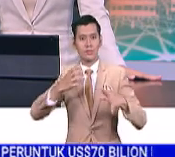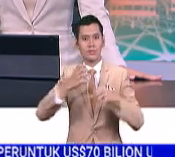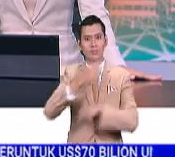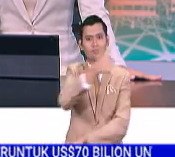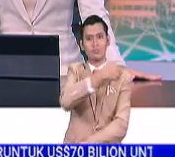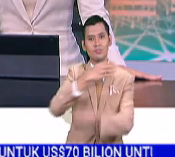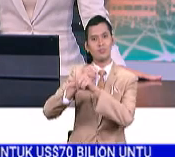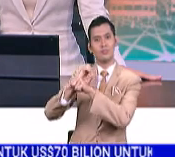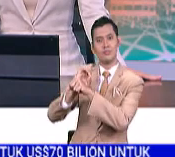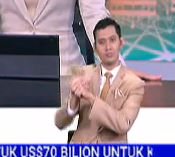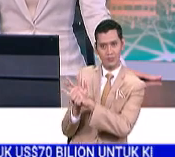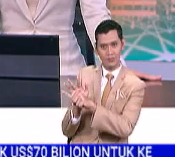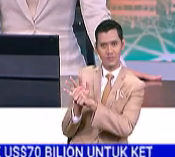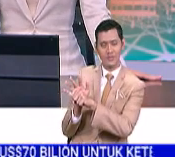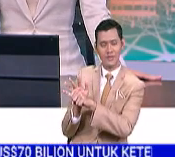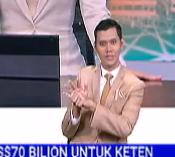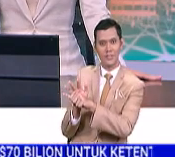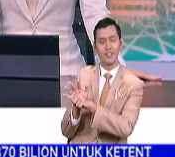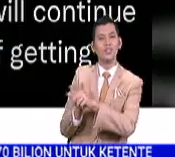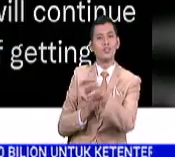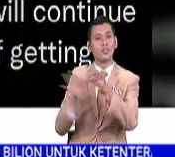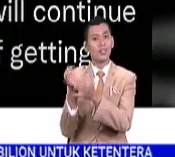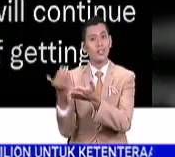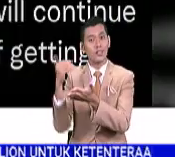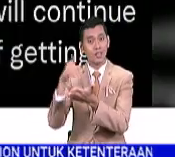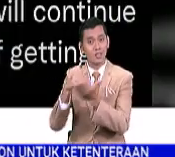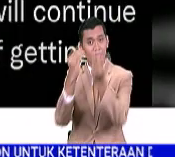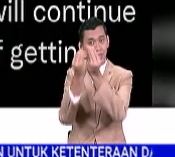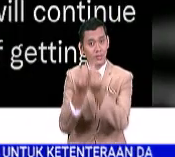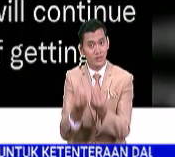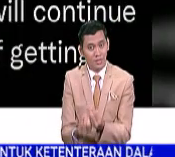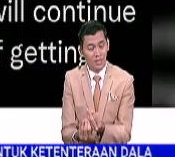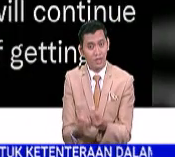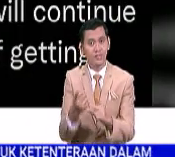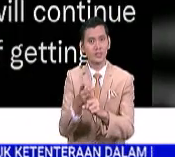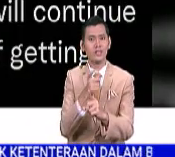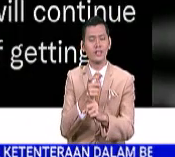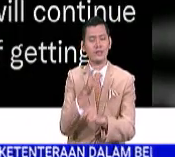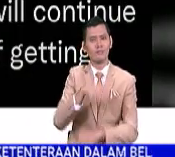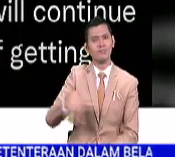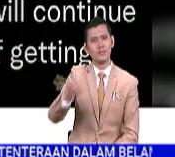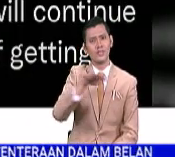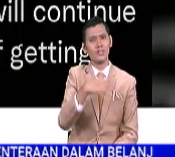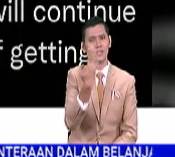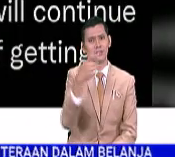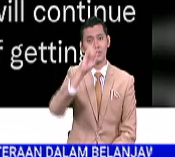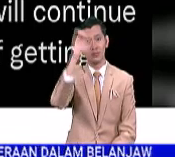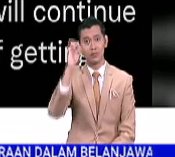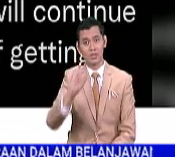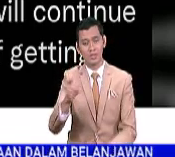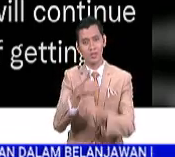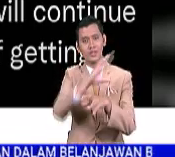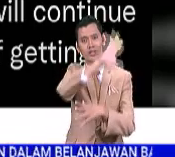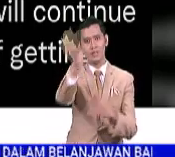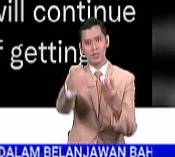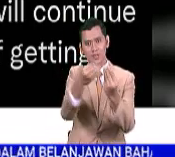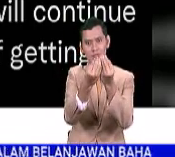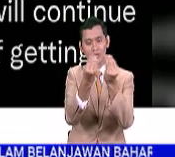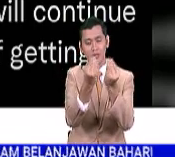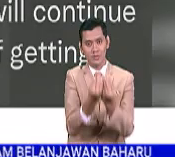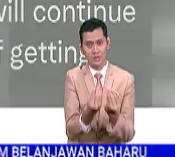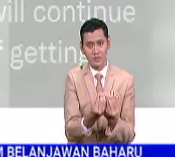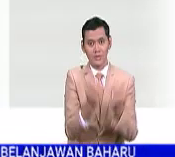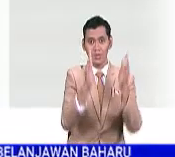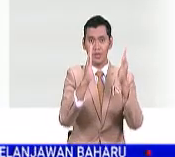mendapatkan suntikan vaksinasi. Mengulas lanjut angka berkenaan merangkumi kira-kira 15% daripada jumlah